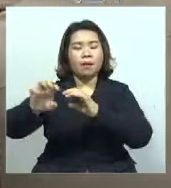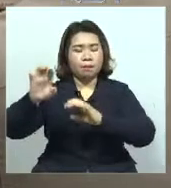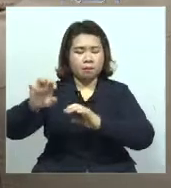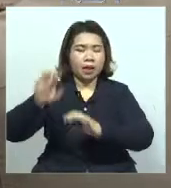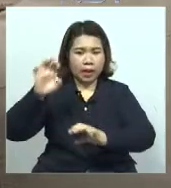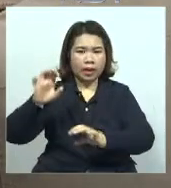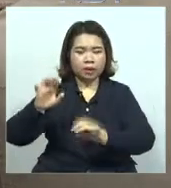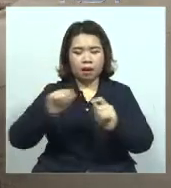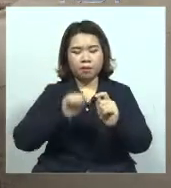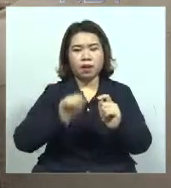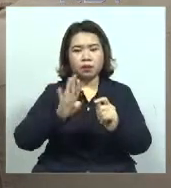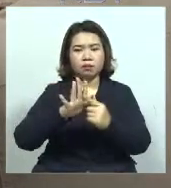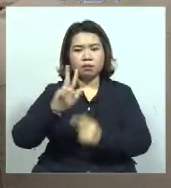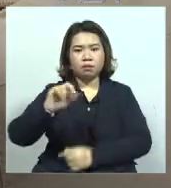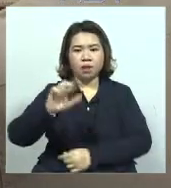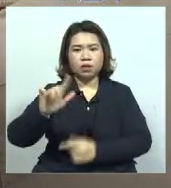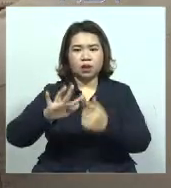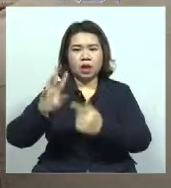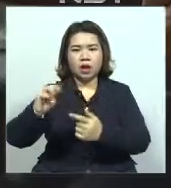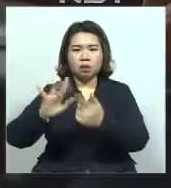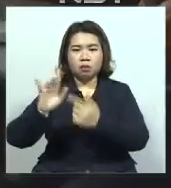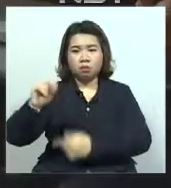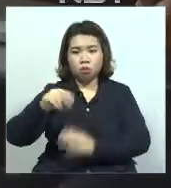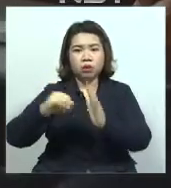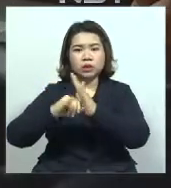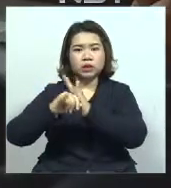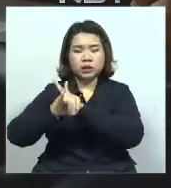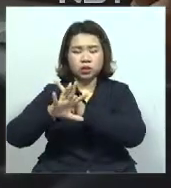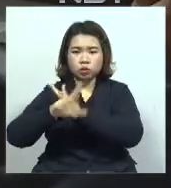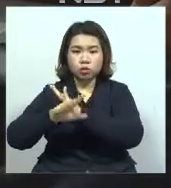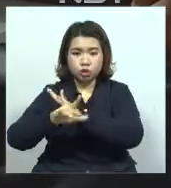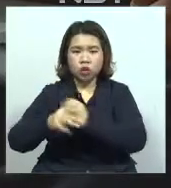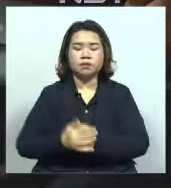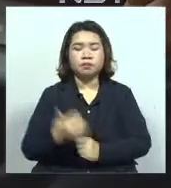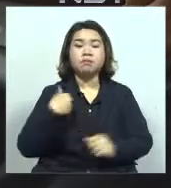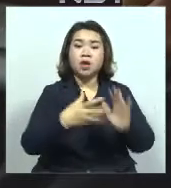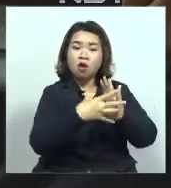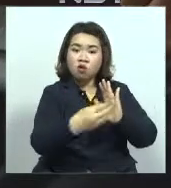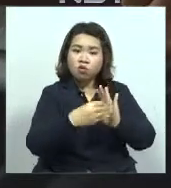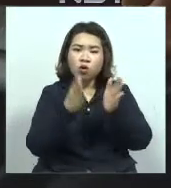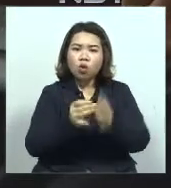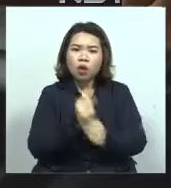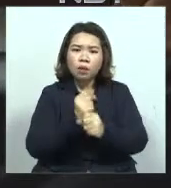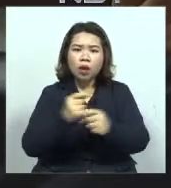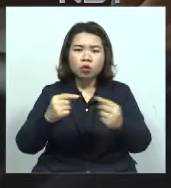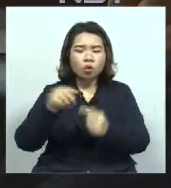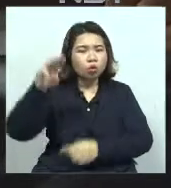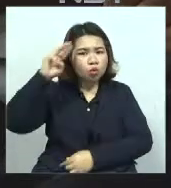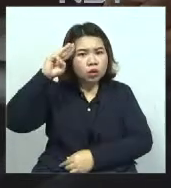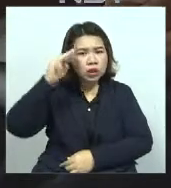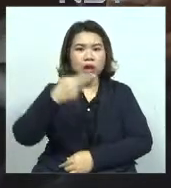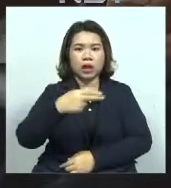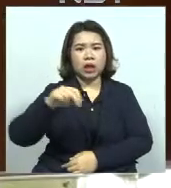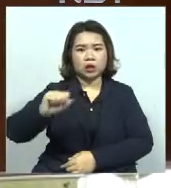ำเภอบางละมุงจังหวัดชลบุรีรวมถึงจะมีการฝึกอบรมบุคลากรทางลูกเสือในหลักสูตรลูก